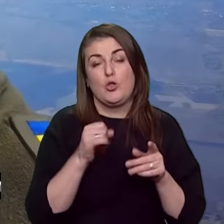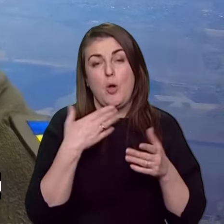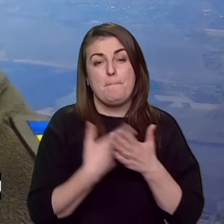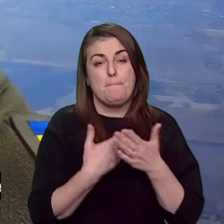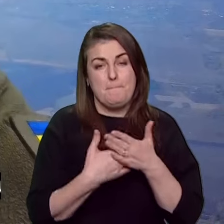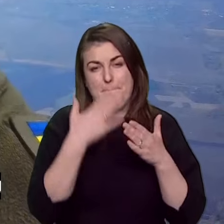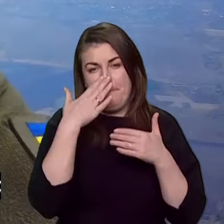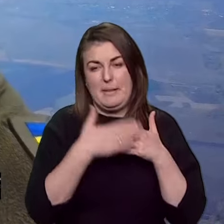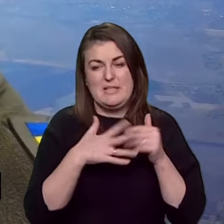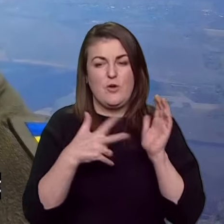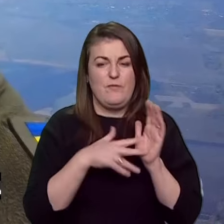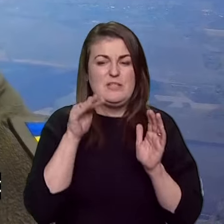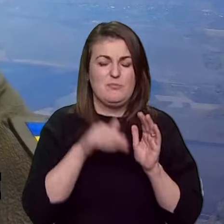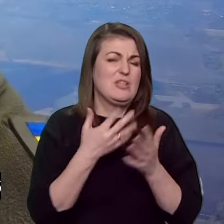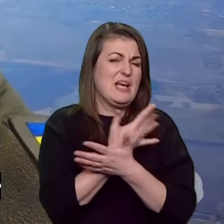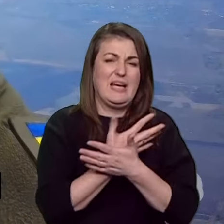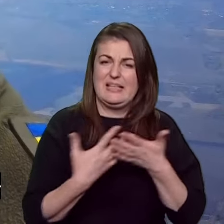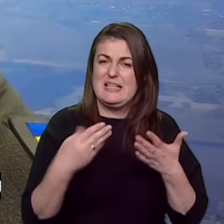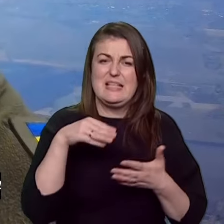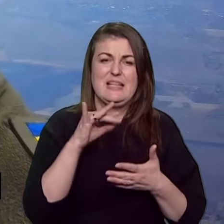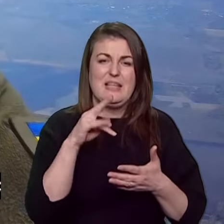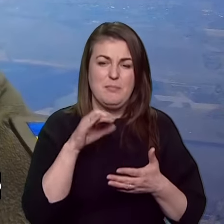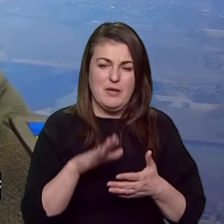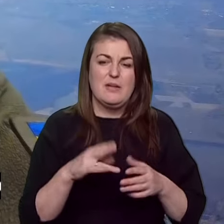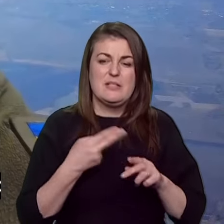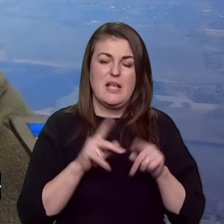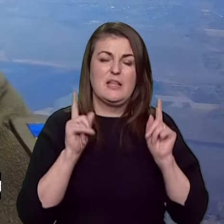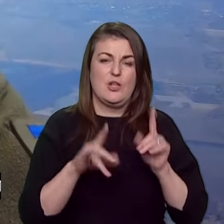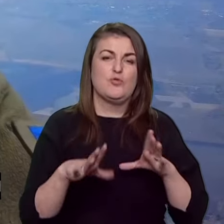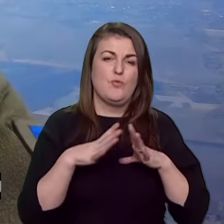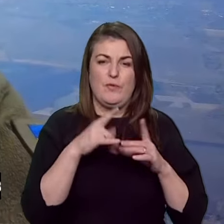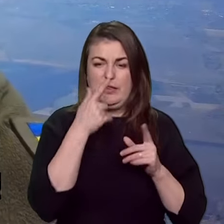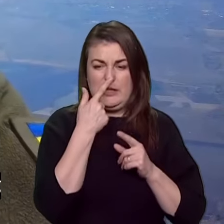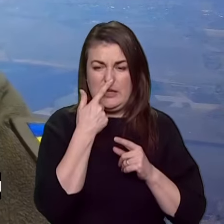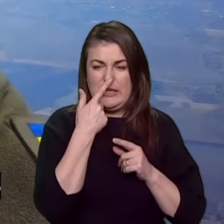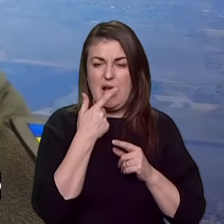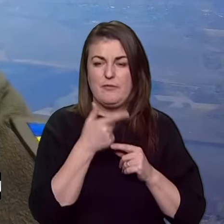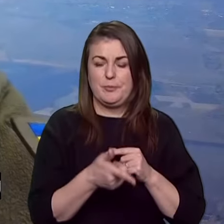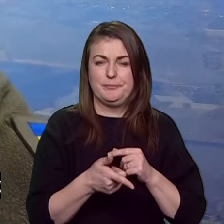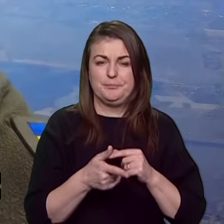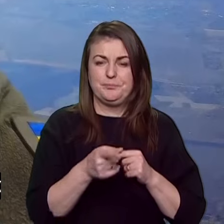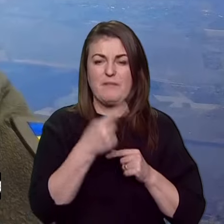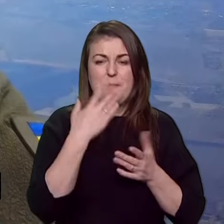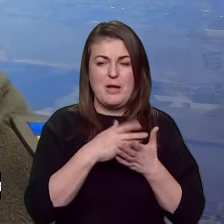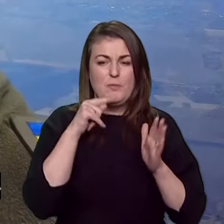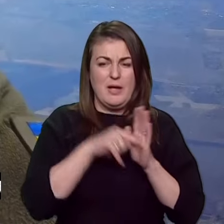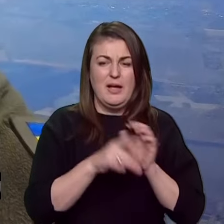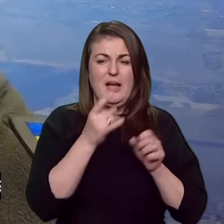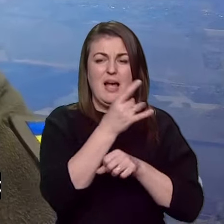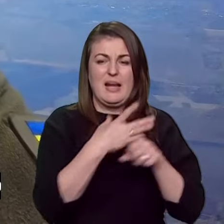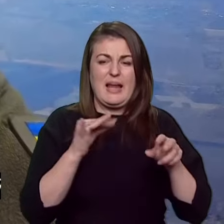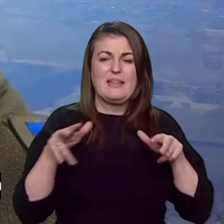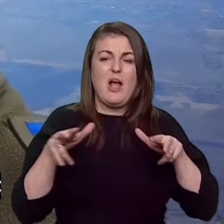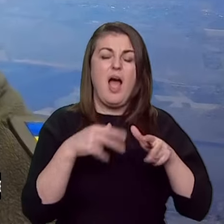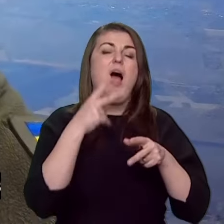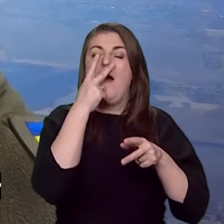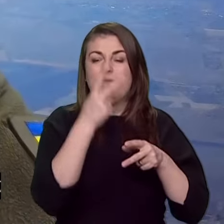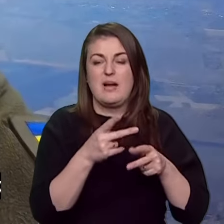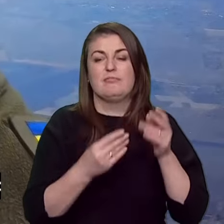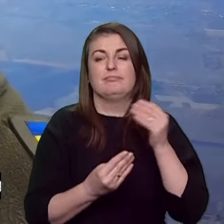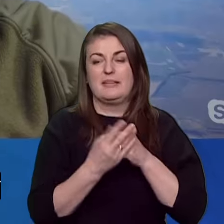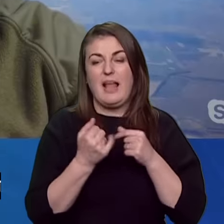близько 8 тисяч, це всіх типів. Це теж був недавно. А, ви маєте на увазі ракет та дронів, бачу вже вашу